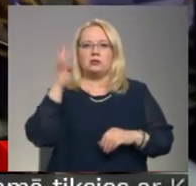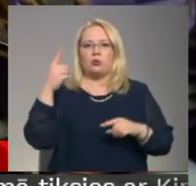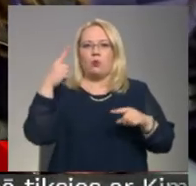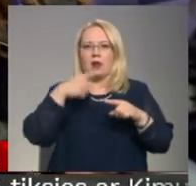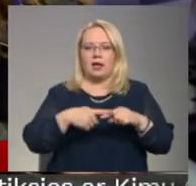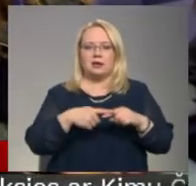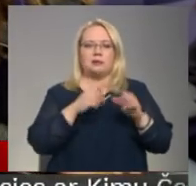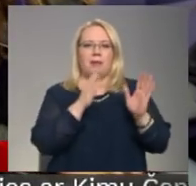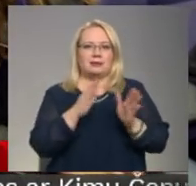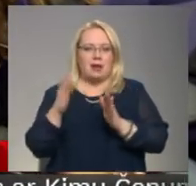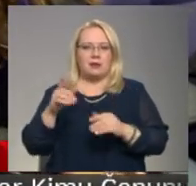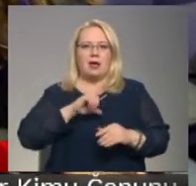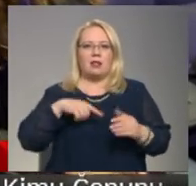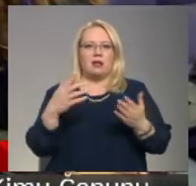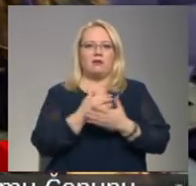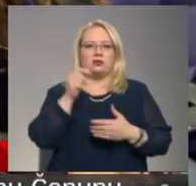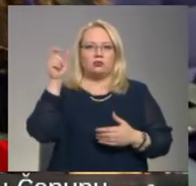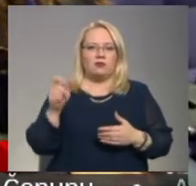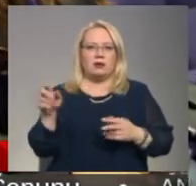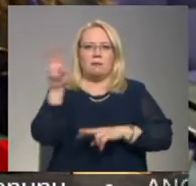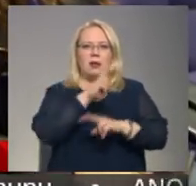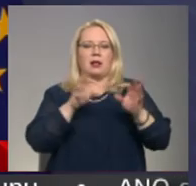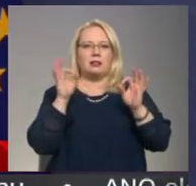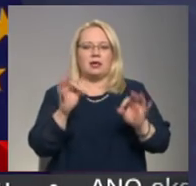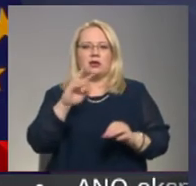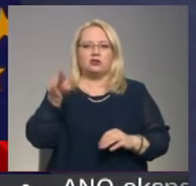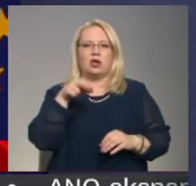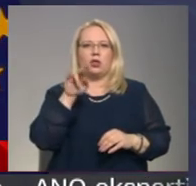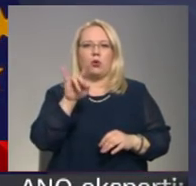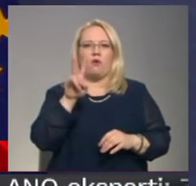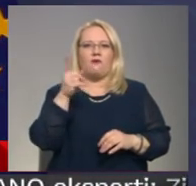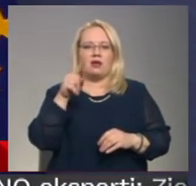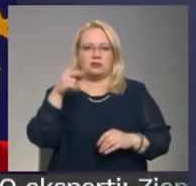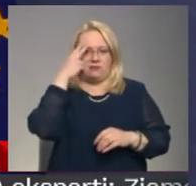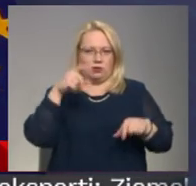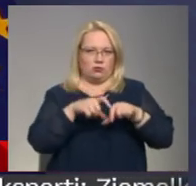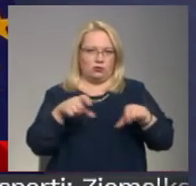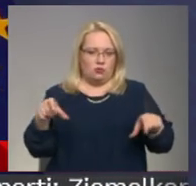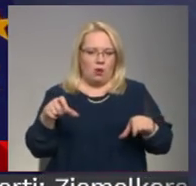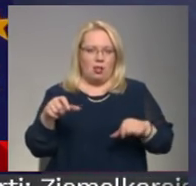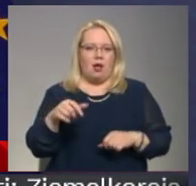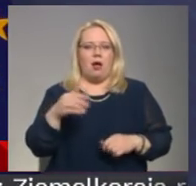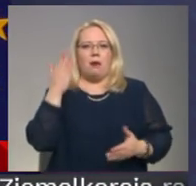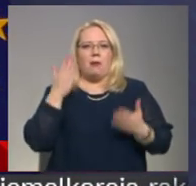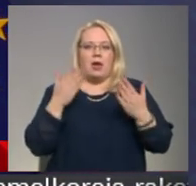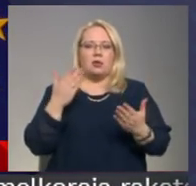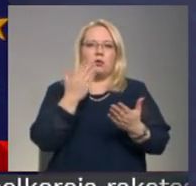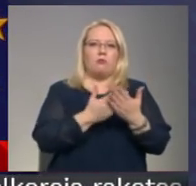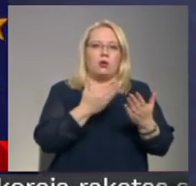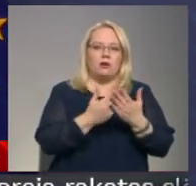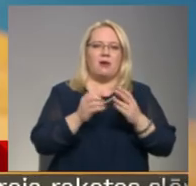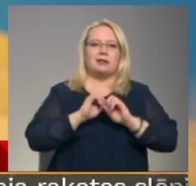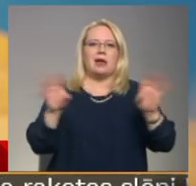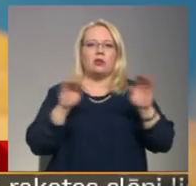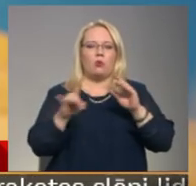pēc kārtas Latvijas uzvarētājs ir meklējams tieši Druvas vidusskolā. Mēģina motivēt izmantot, teiksim, skaidrojošās